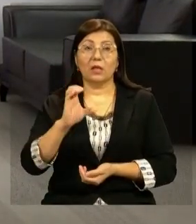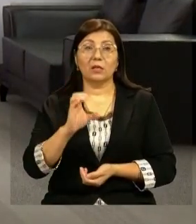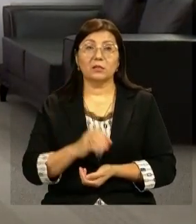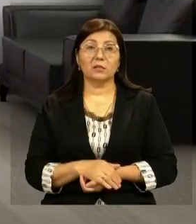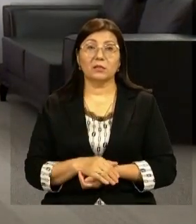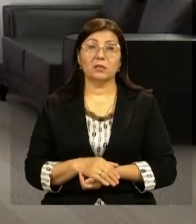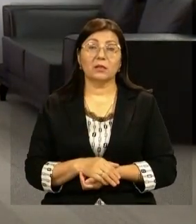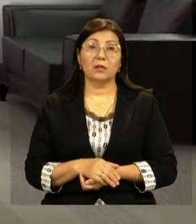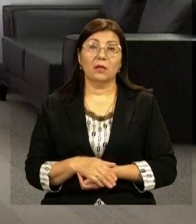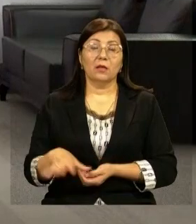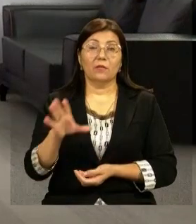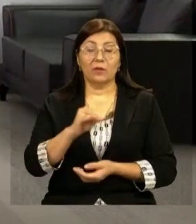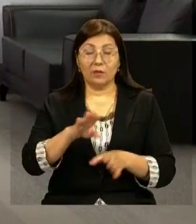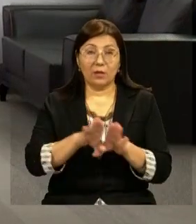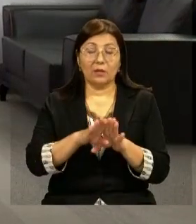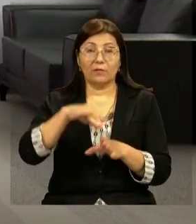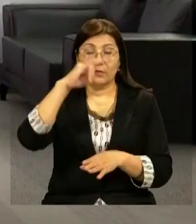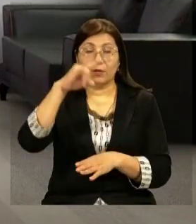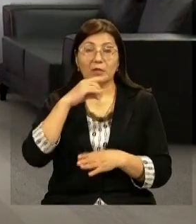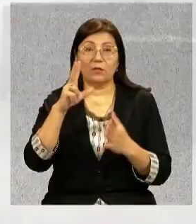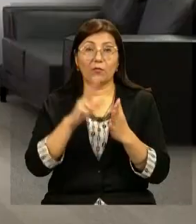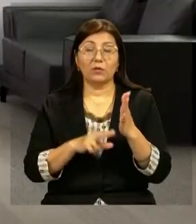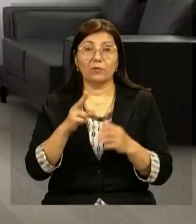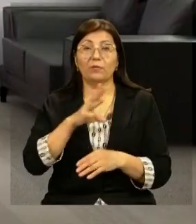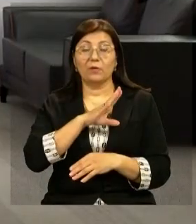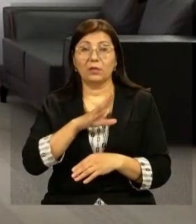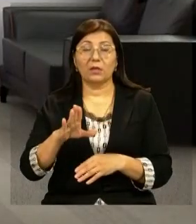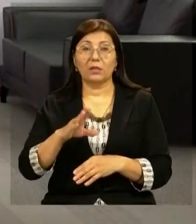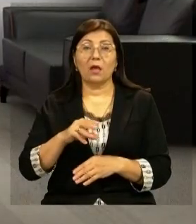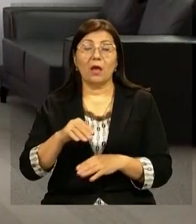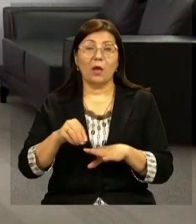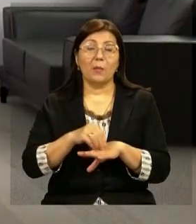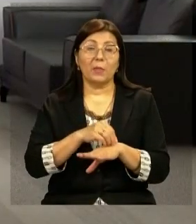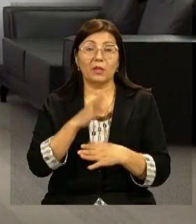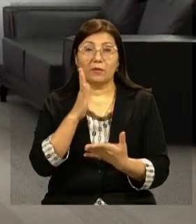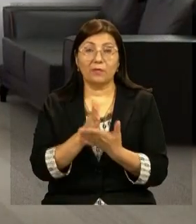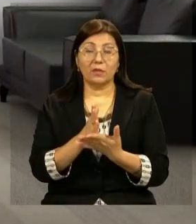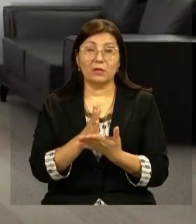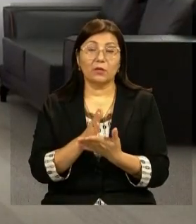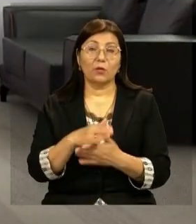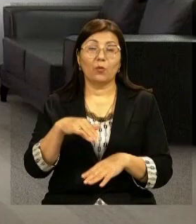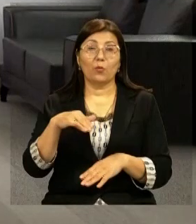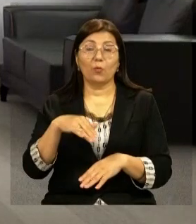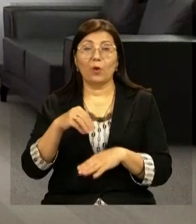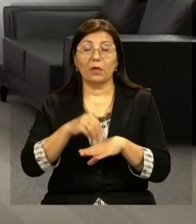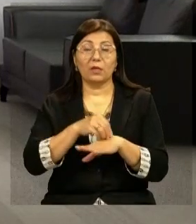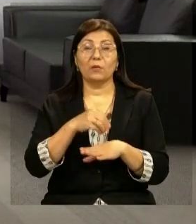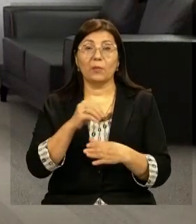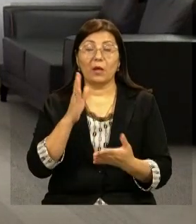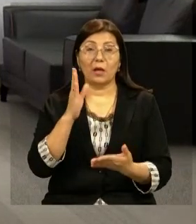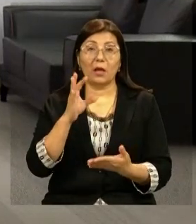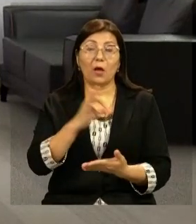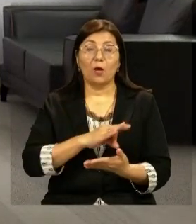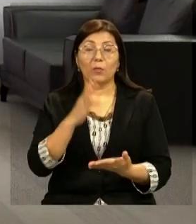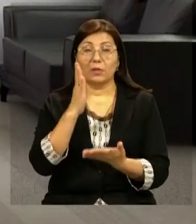типовые, как и во всем Казахстане, это 80 квадратных метров. У Акима области есть, в соответствии с правилами,